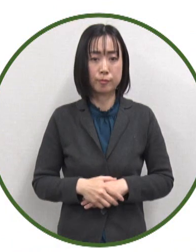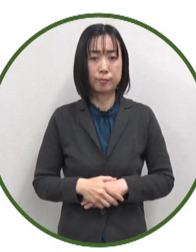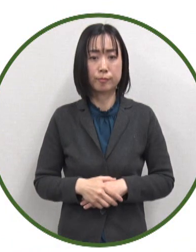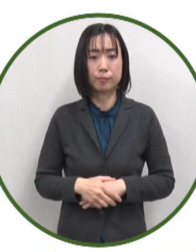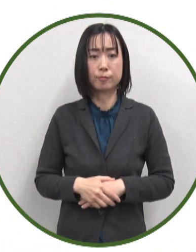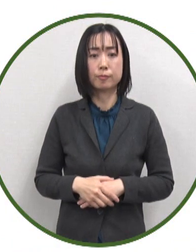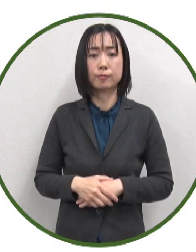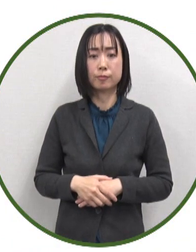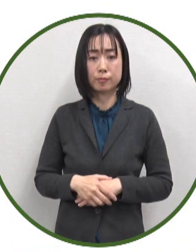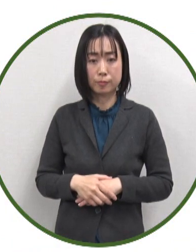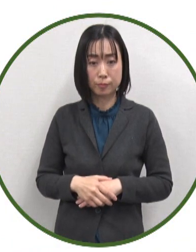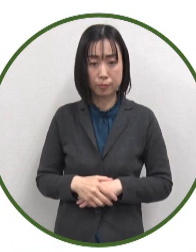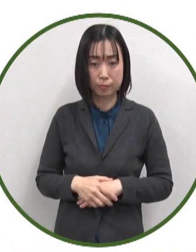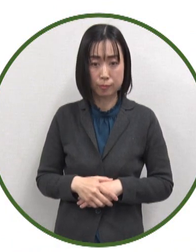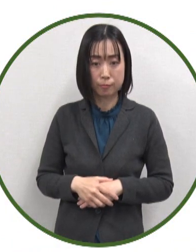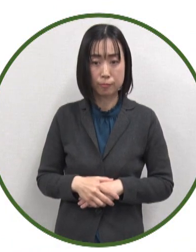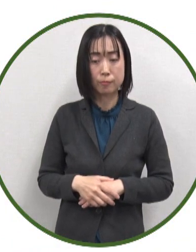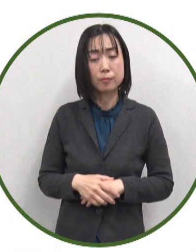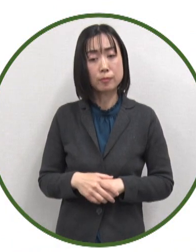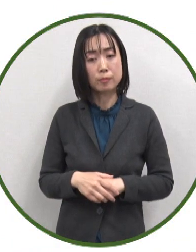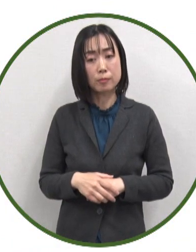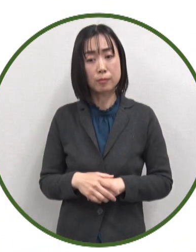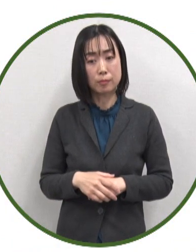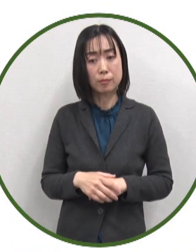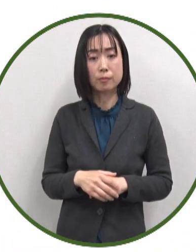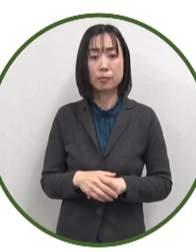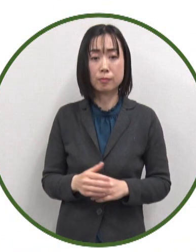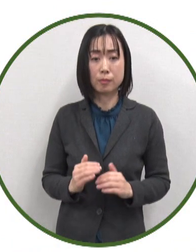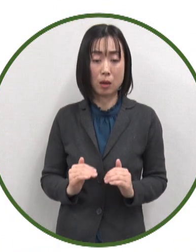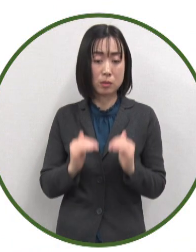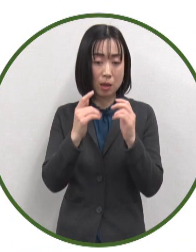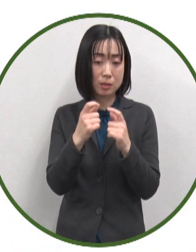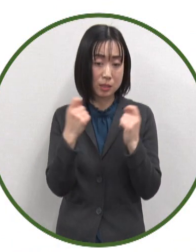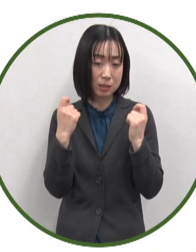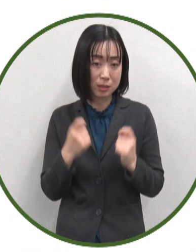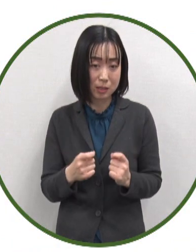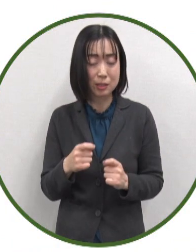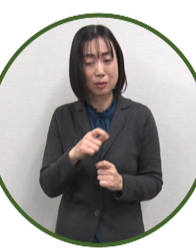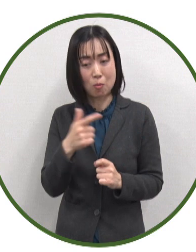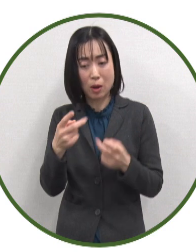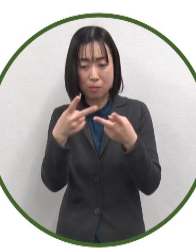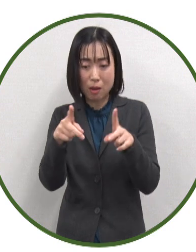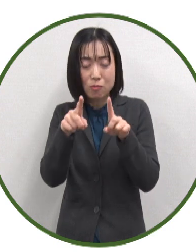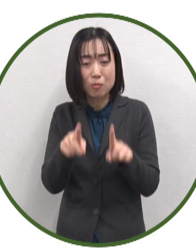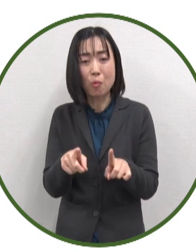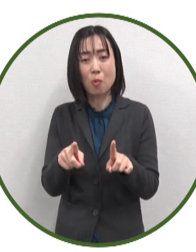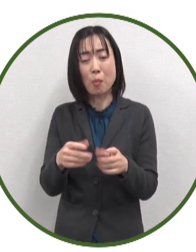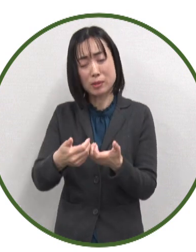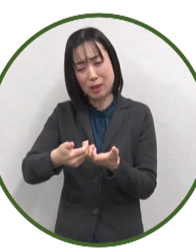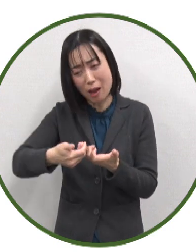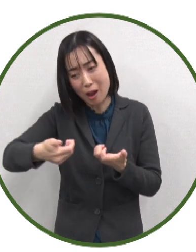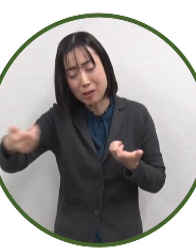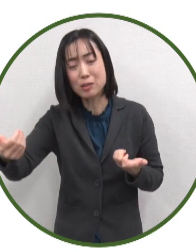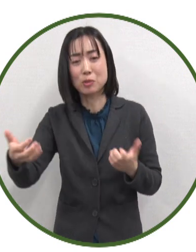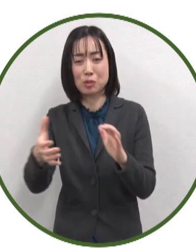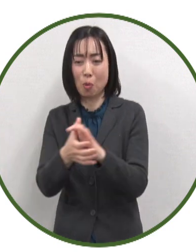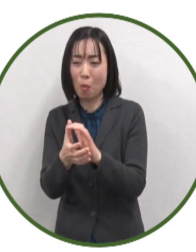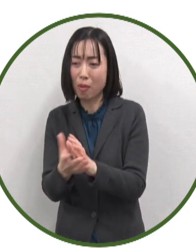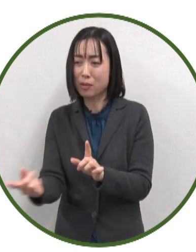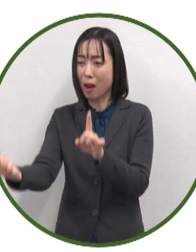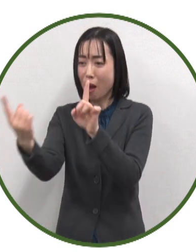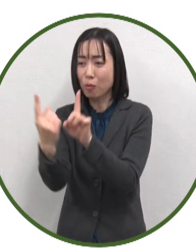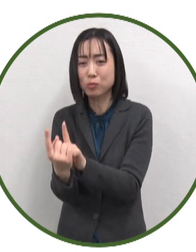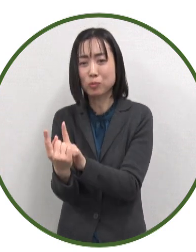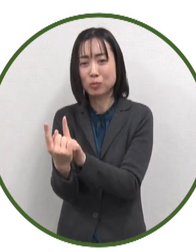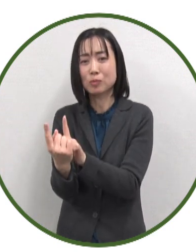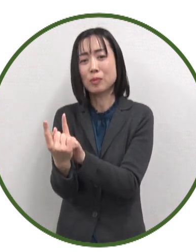して式を機会に、久々に友達とご友人と会ってお茶や飲み会を楽しみたいと、せっかくの